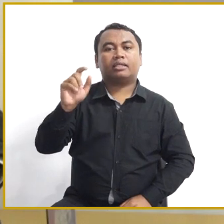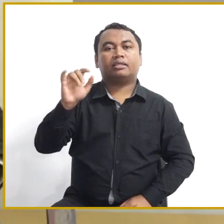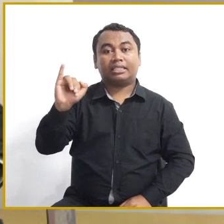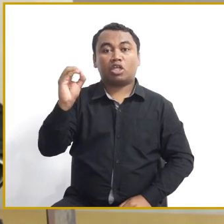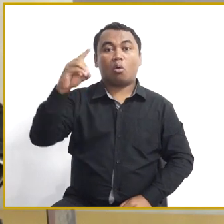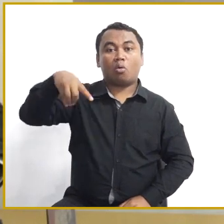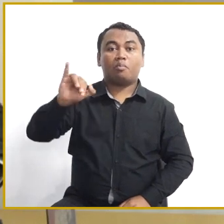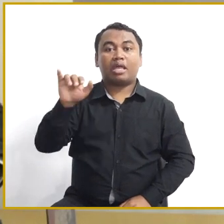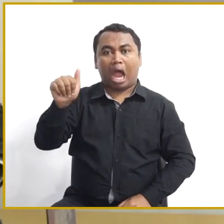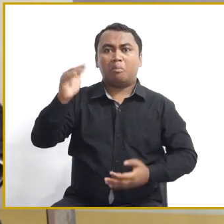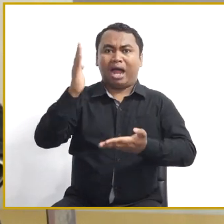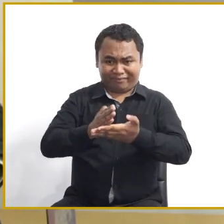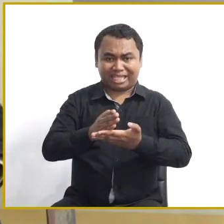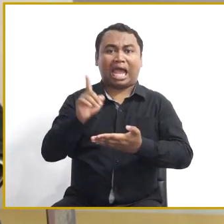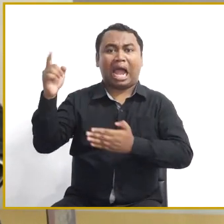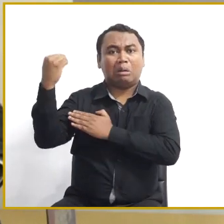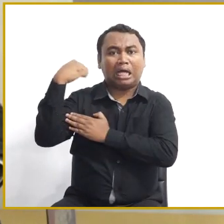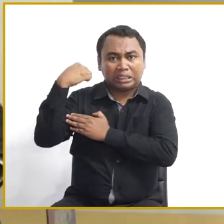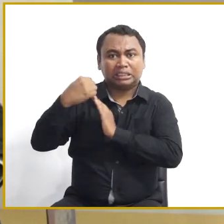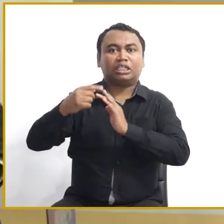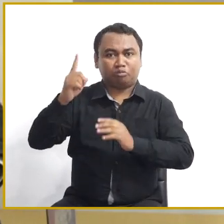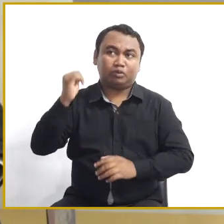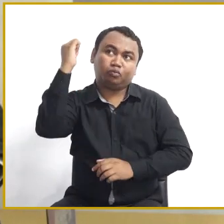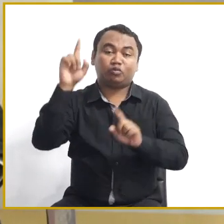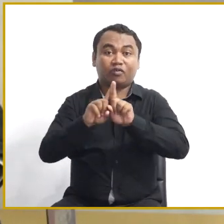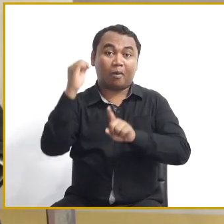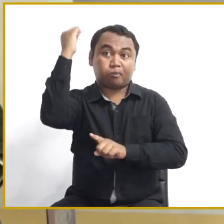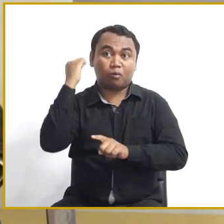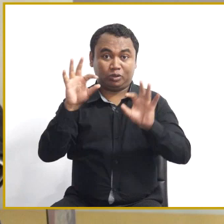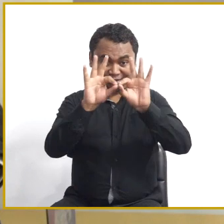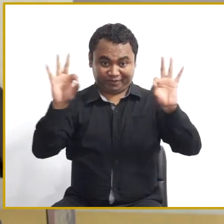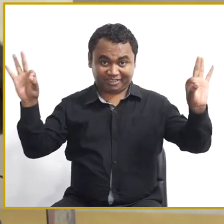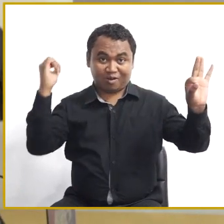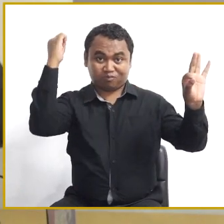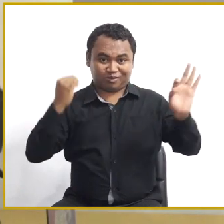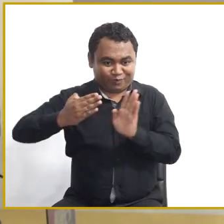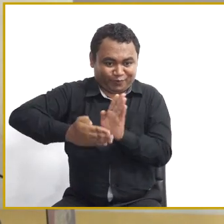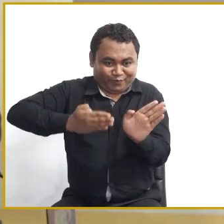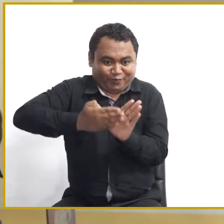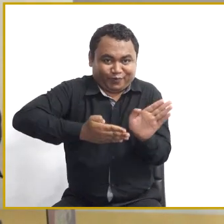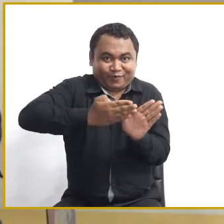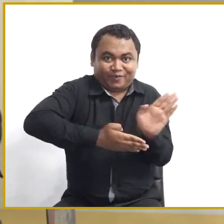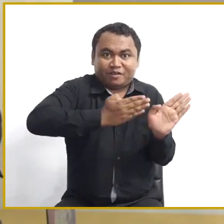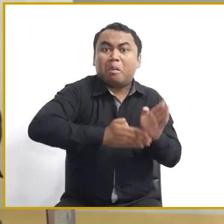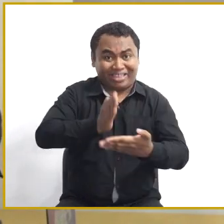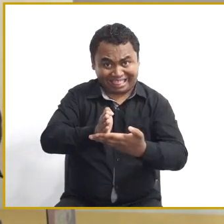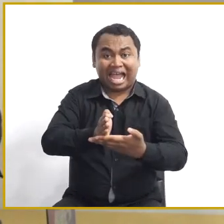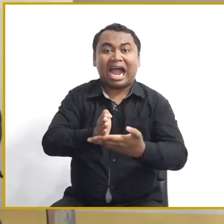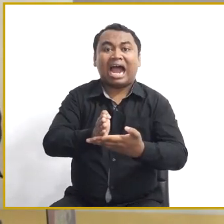napetrany eto Etiopia ozy izy no nanganana ny industrie ny tramway. Dia ohatran'izay ihany koa izany ny Patrick